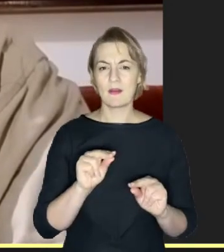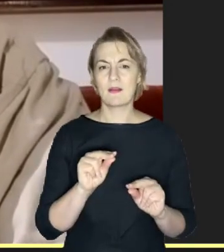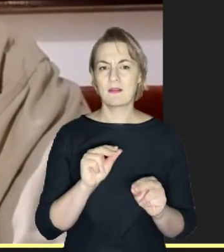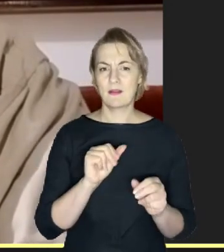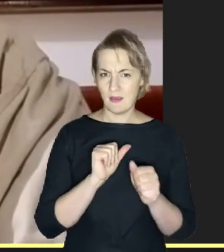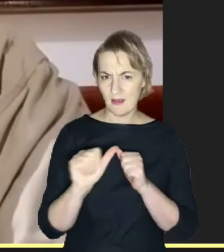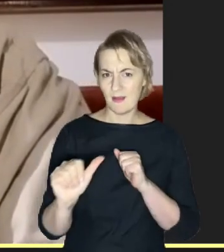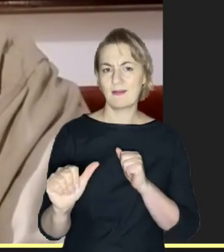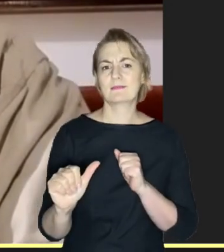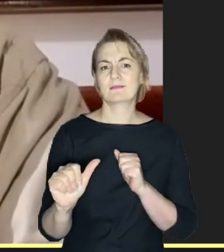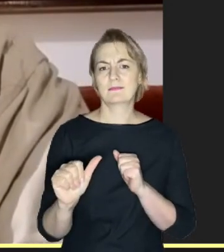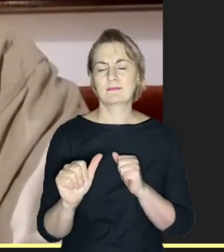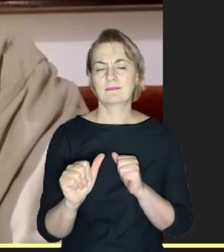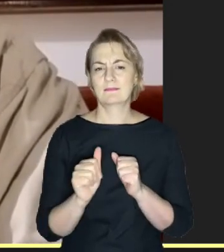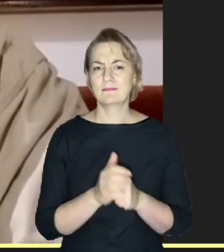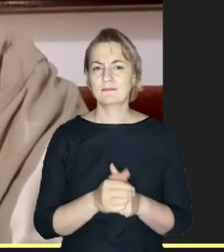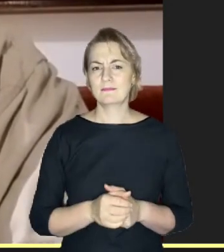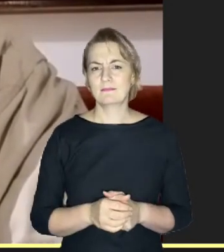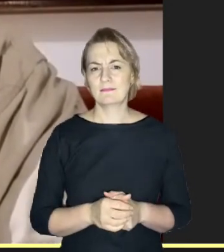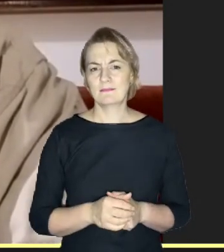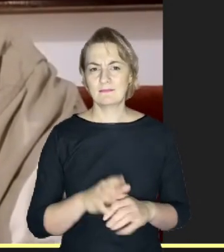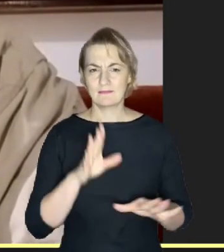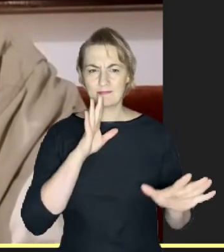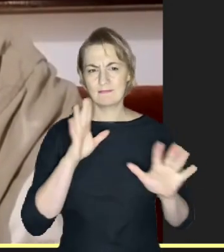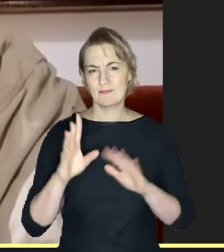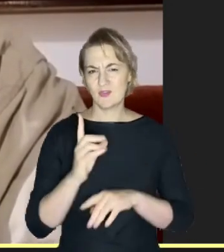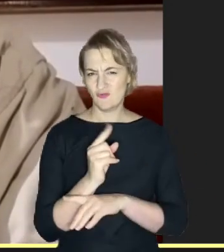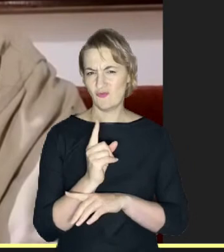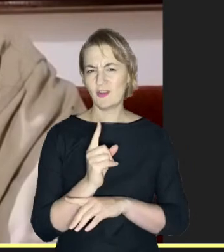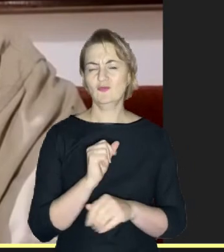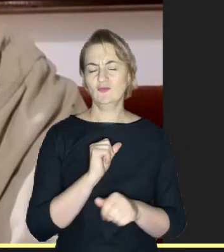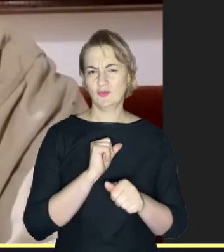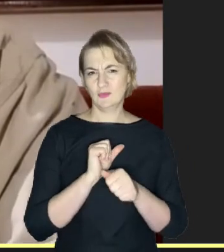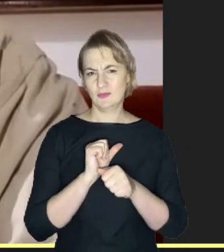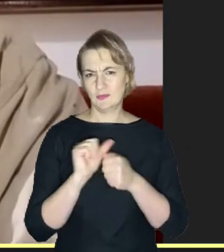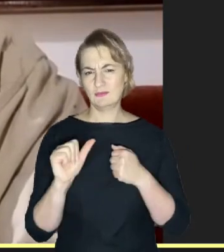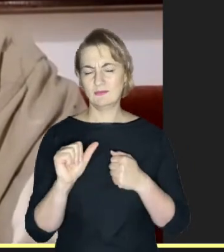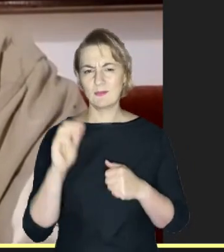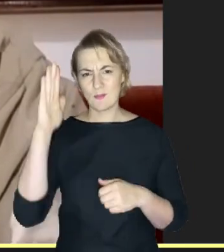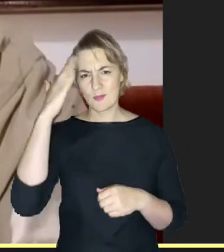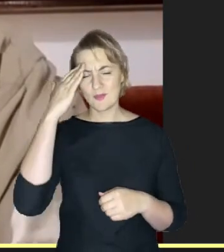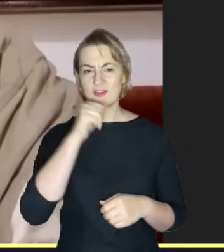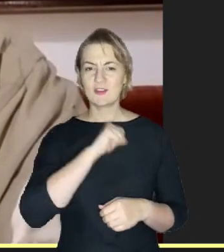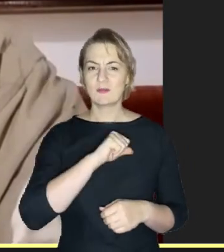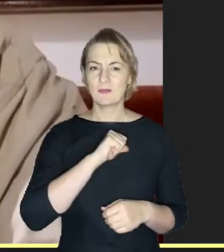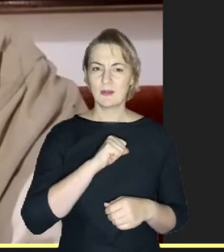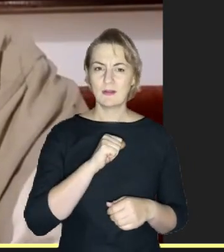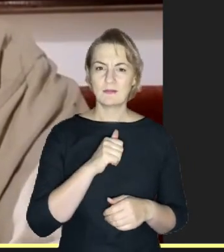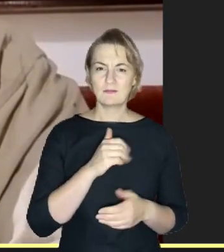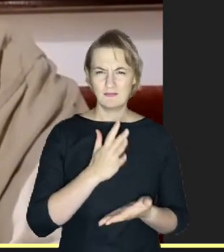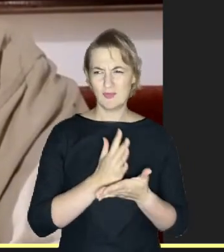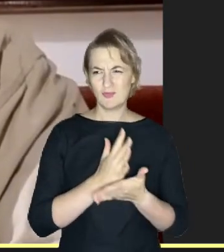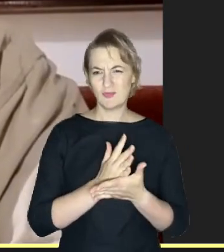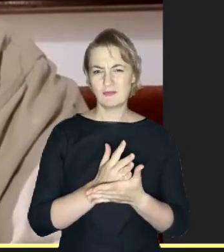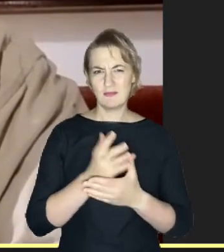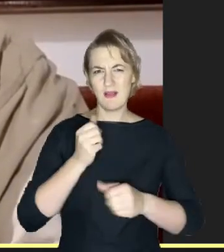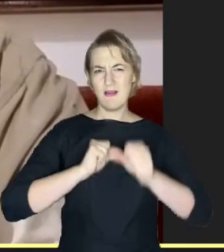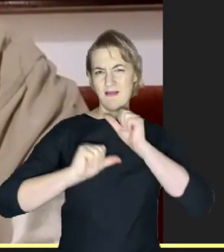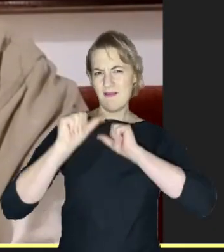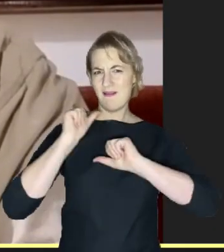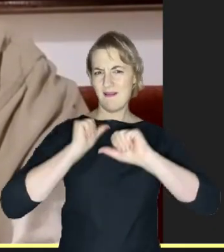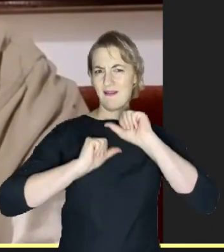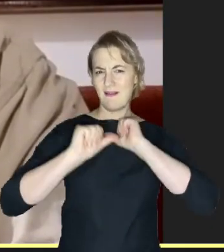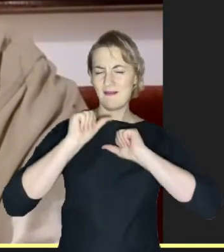psychoterapia tutaj rozumiana jako właśnie zapalanie świeczki i poznawanie siebie. Psychoterapia istnieje od dziesiątek lat.